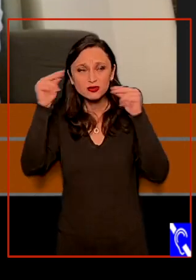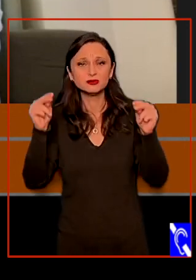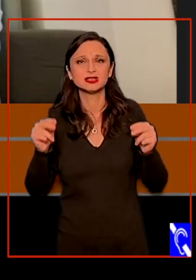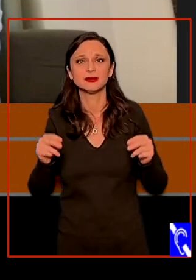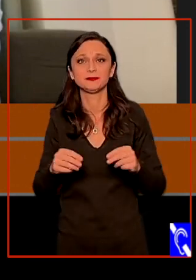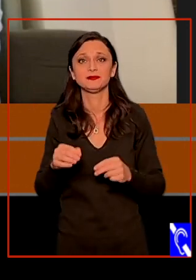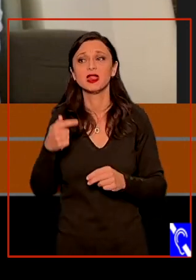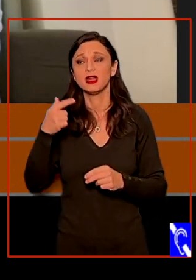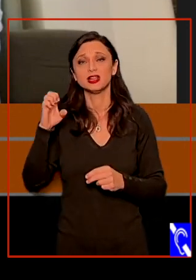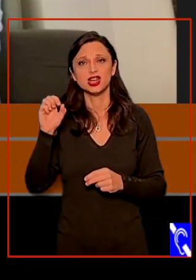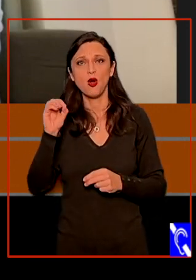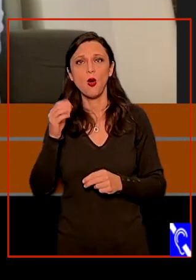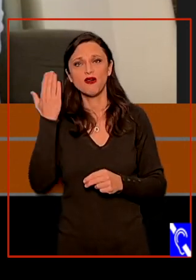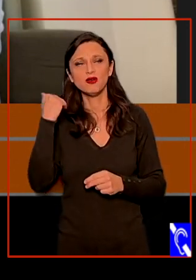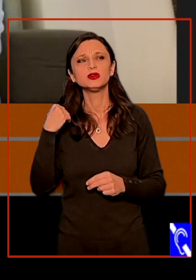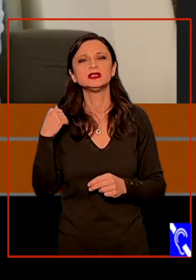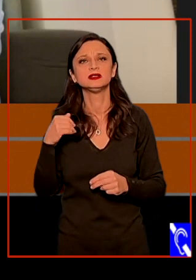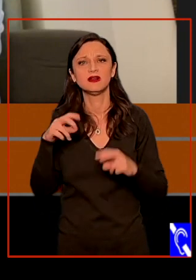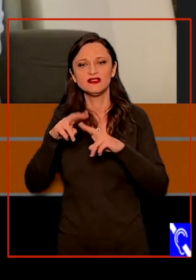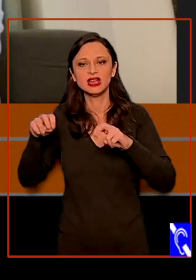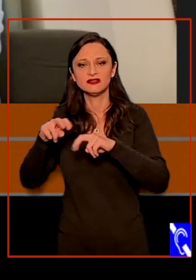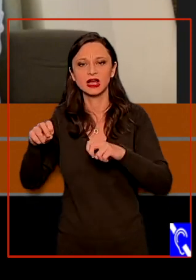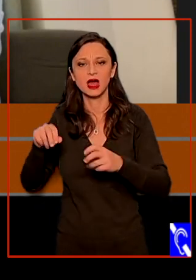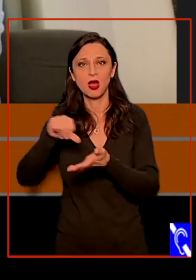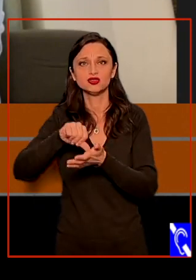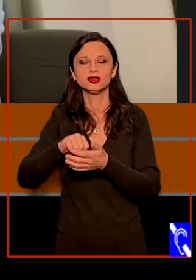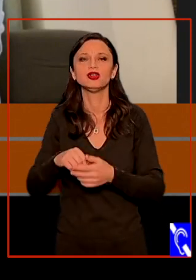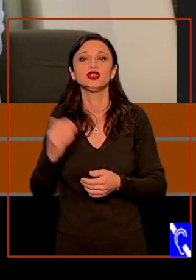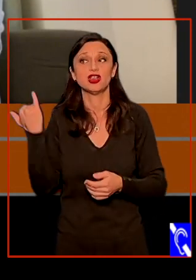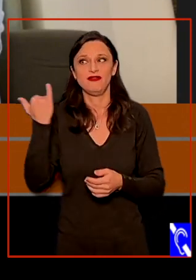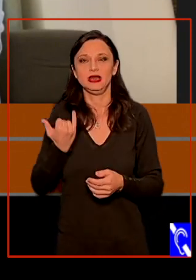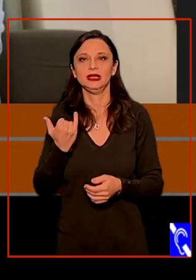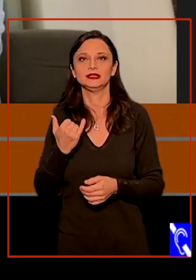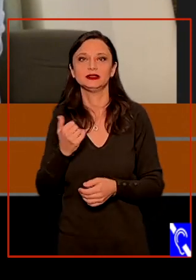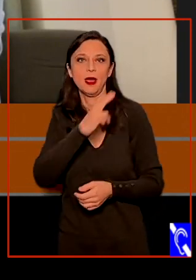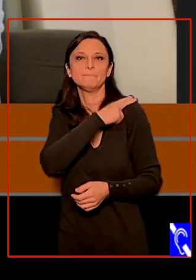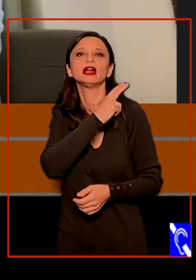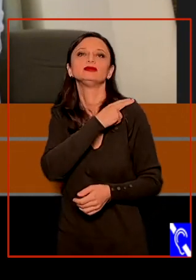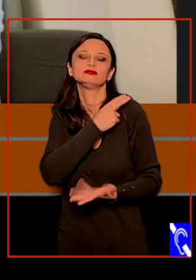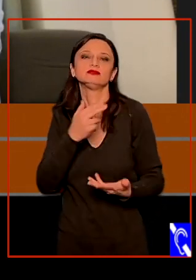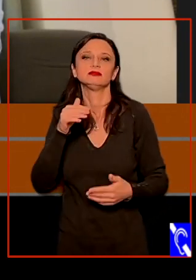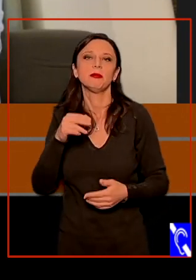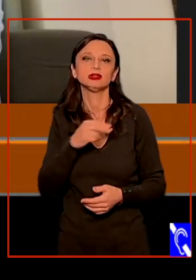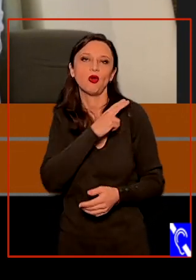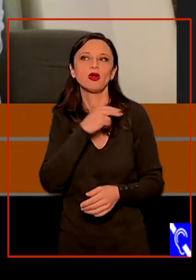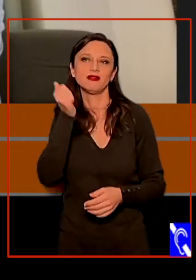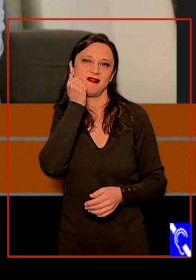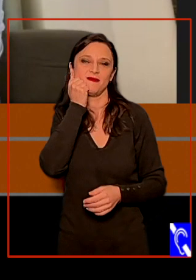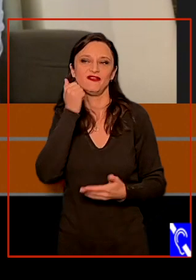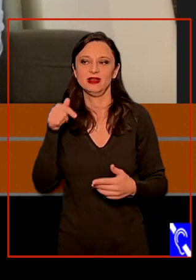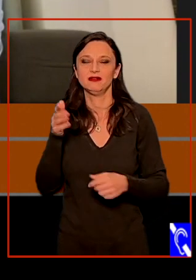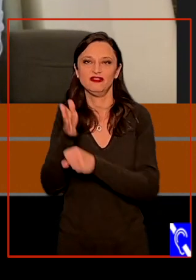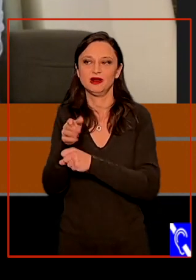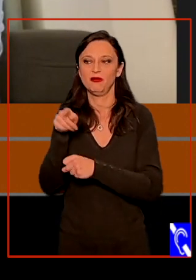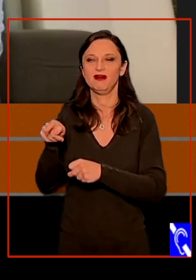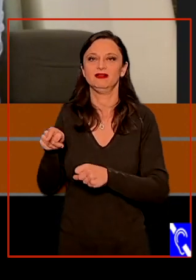a fost în monitorizare într-unul dintre aceste centre și a venit patronul, nu? Că noi avem business în asistența socială,